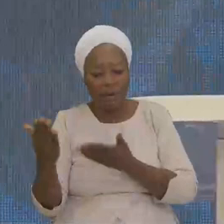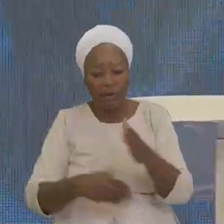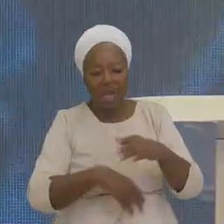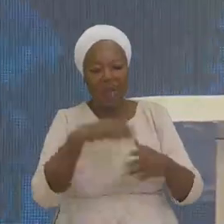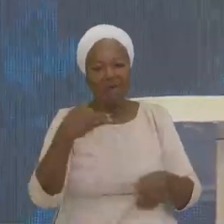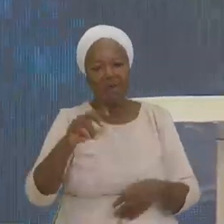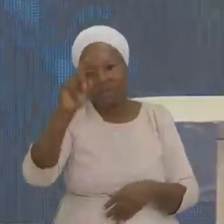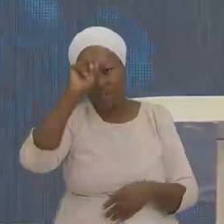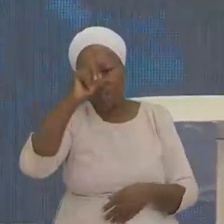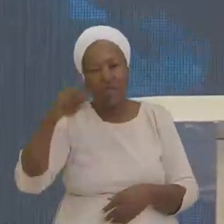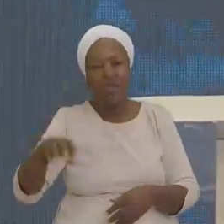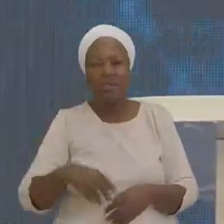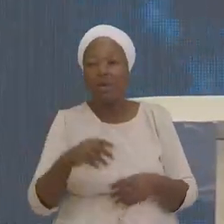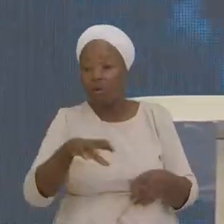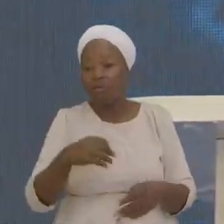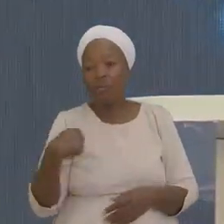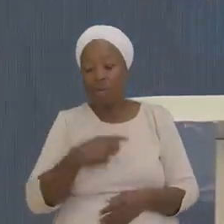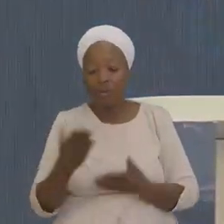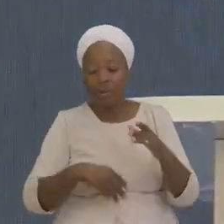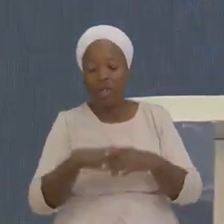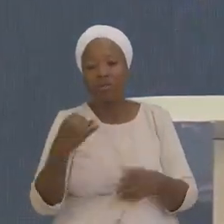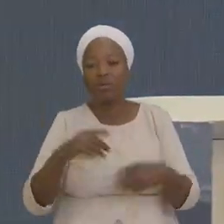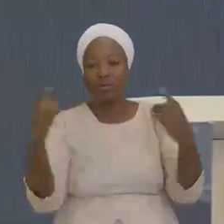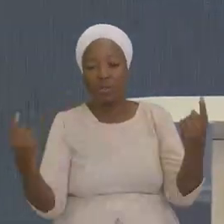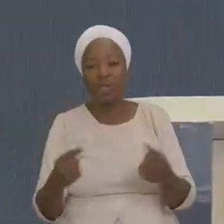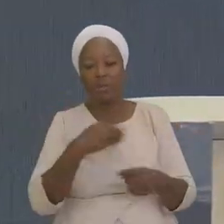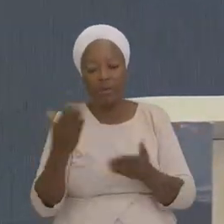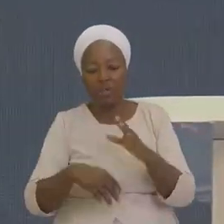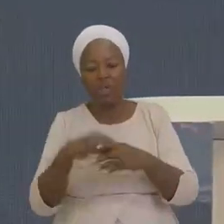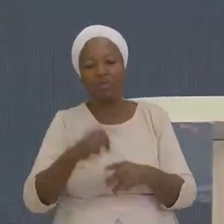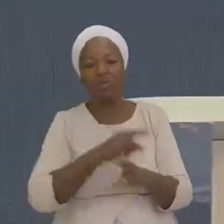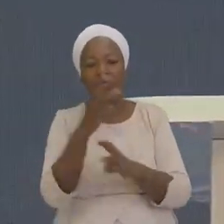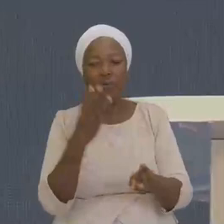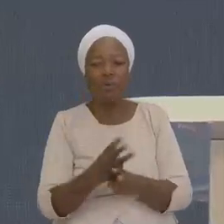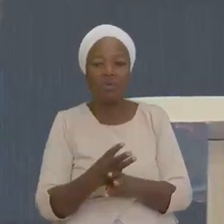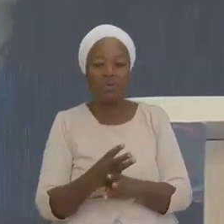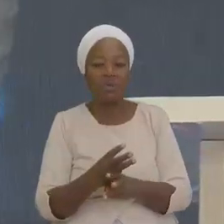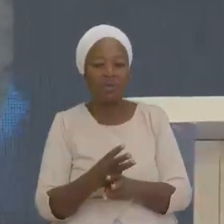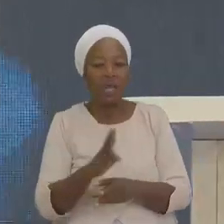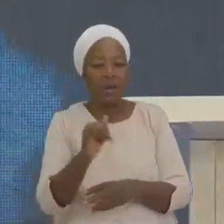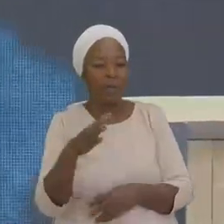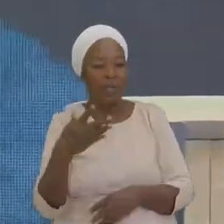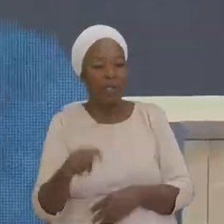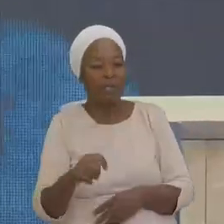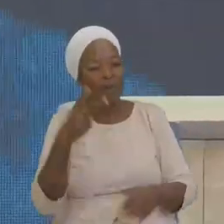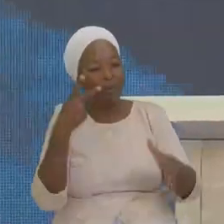Par le prophète, nous sommes sortis du péché. Nous sommes sortis du monde.